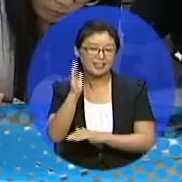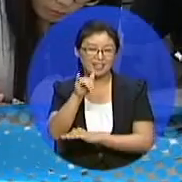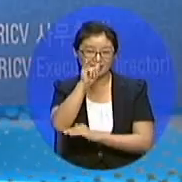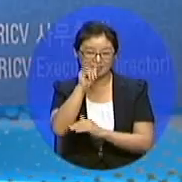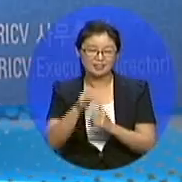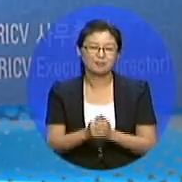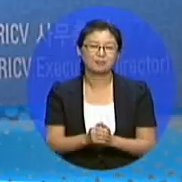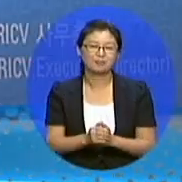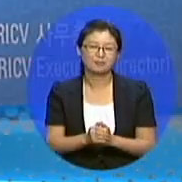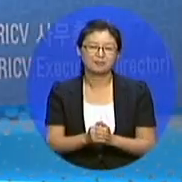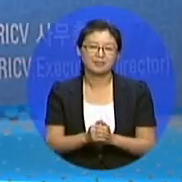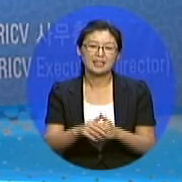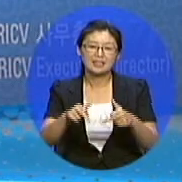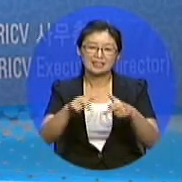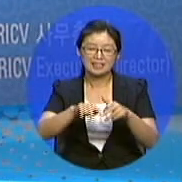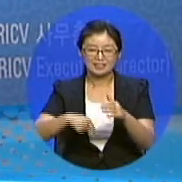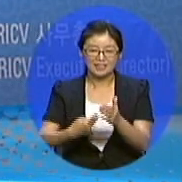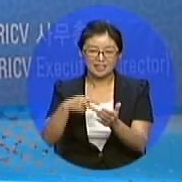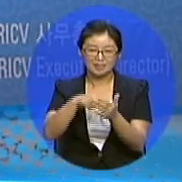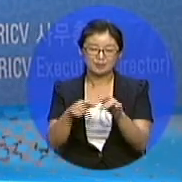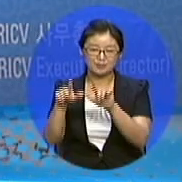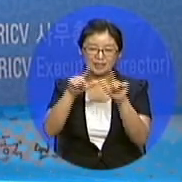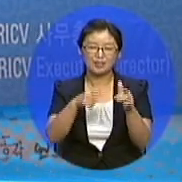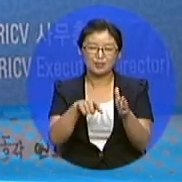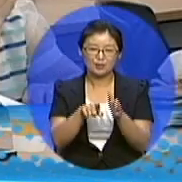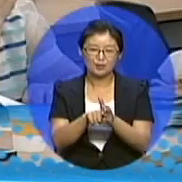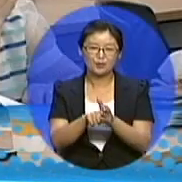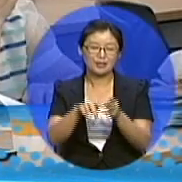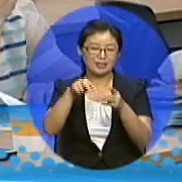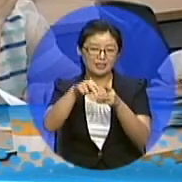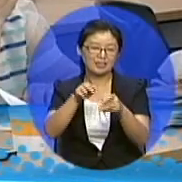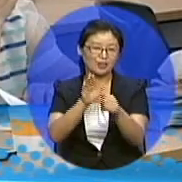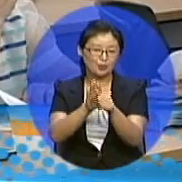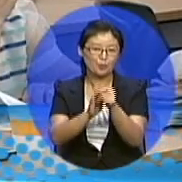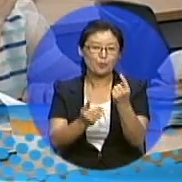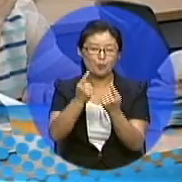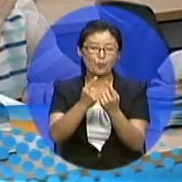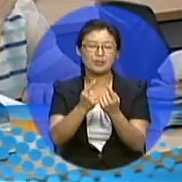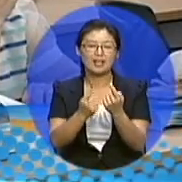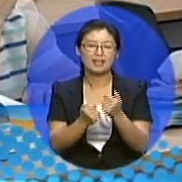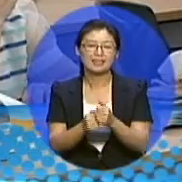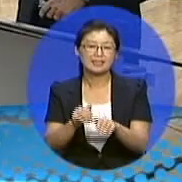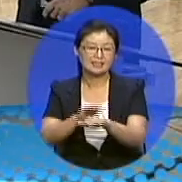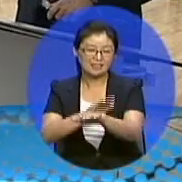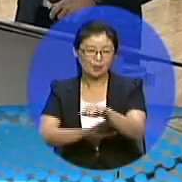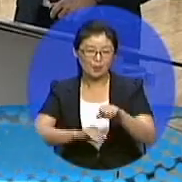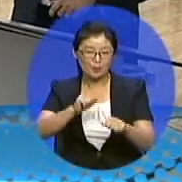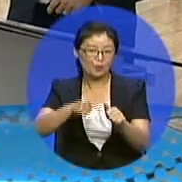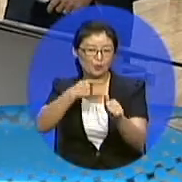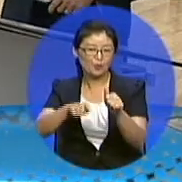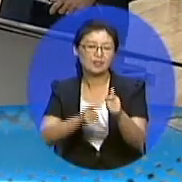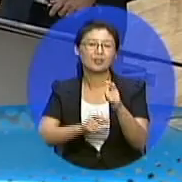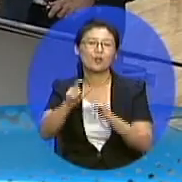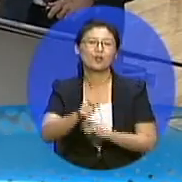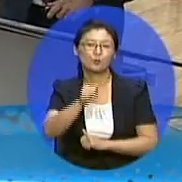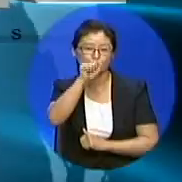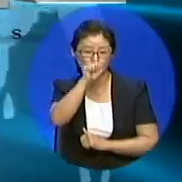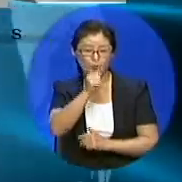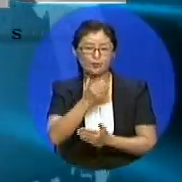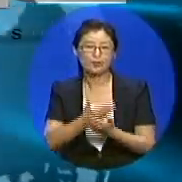로버트 사무총장은 장애인의 자립생활을 위해 센터의 직접적인 도움보다 직업활동과 교육 등의 역할이 더 중요하다고